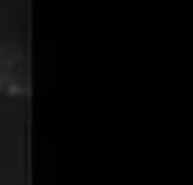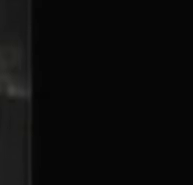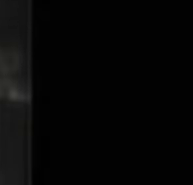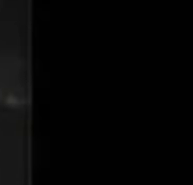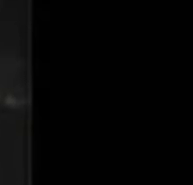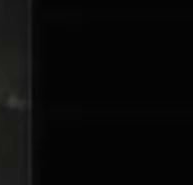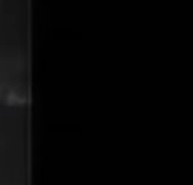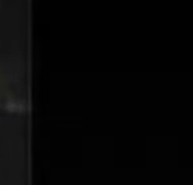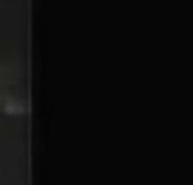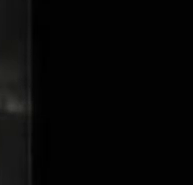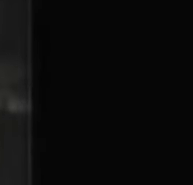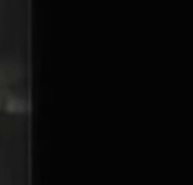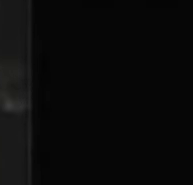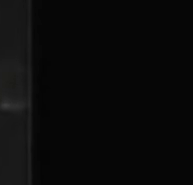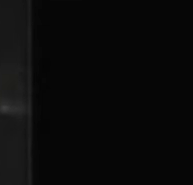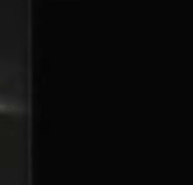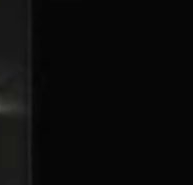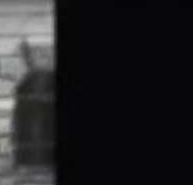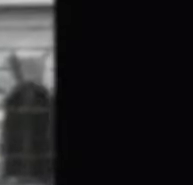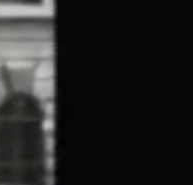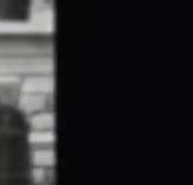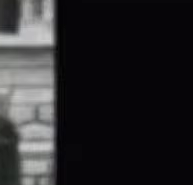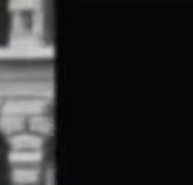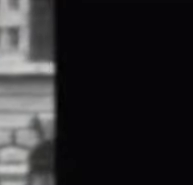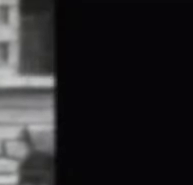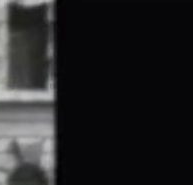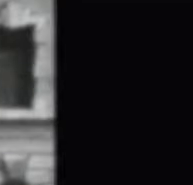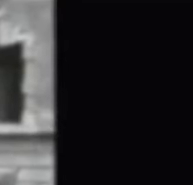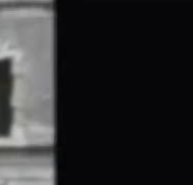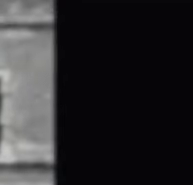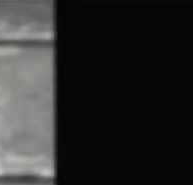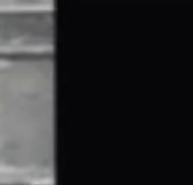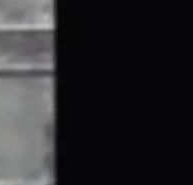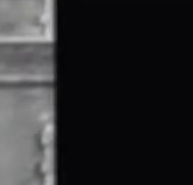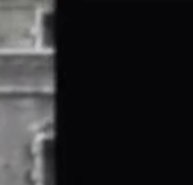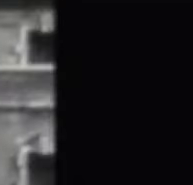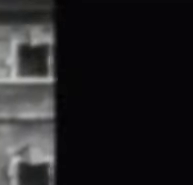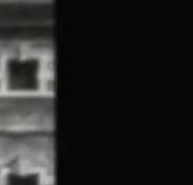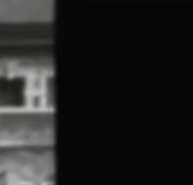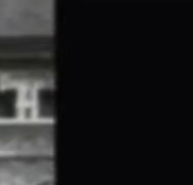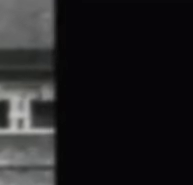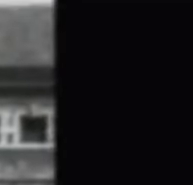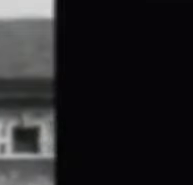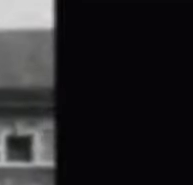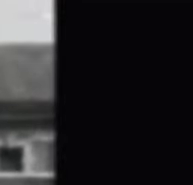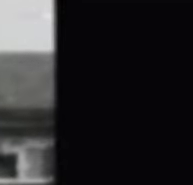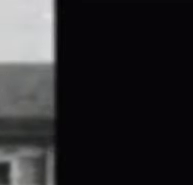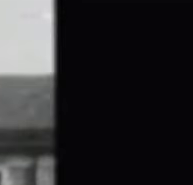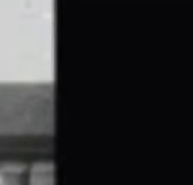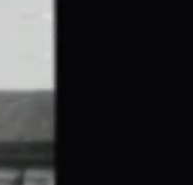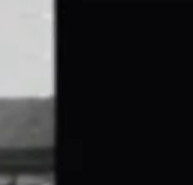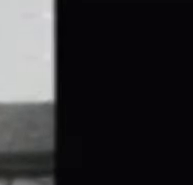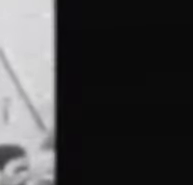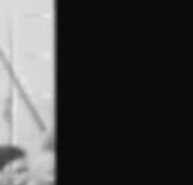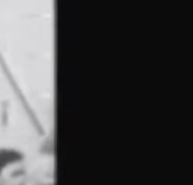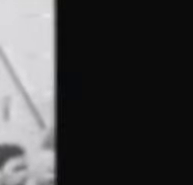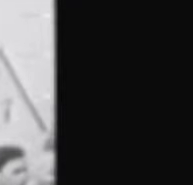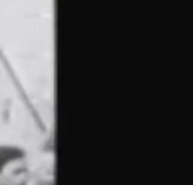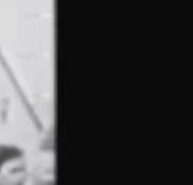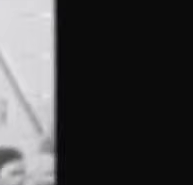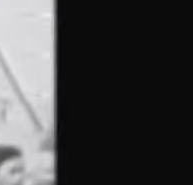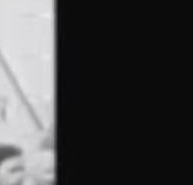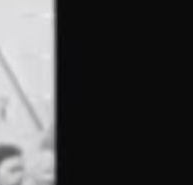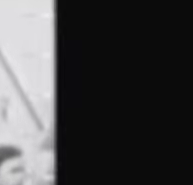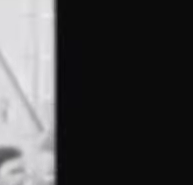minderwertigen Erbanlagen zu. Wer mehrfach verurteilt war, galt zudem nun als Berufsverbrecher und konnte selbst